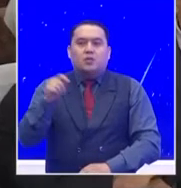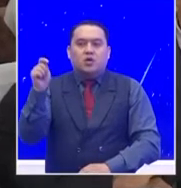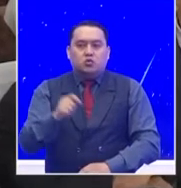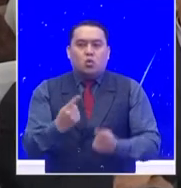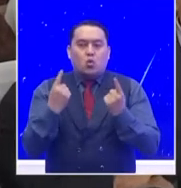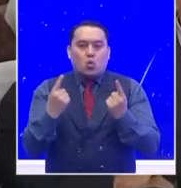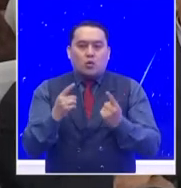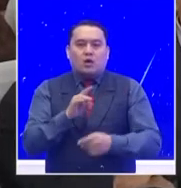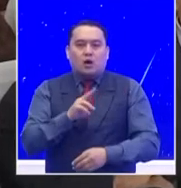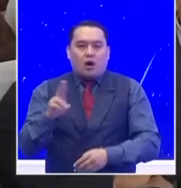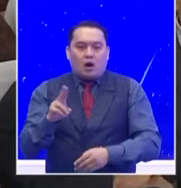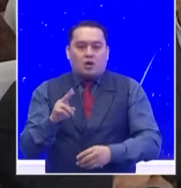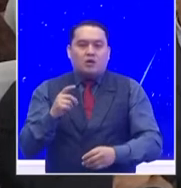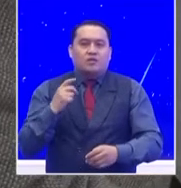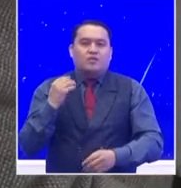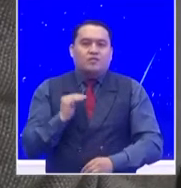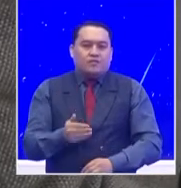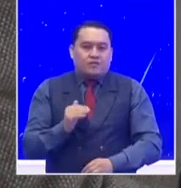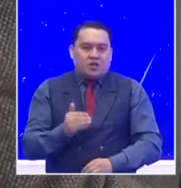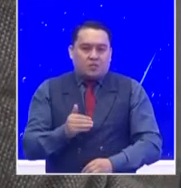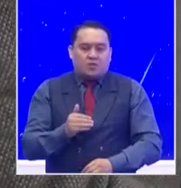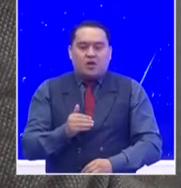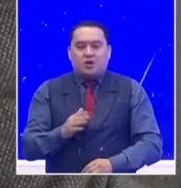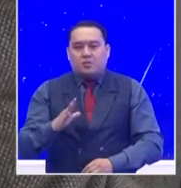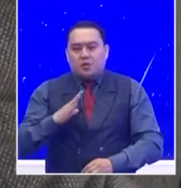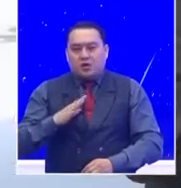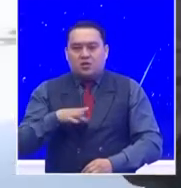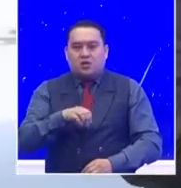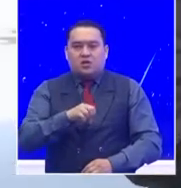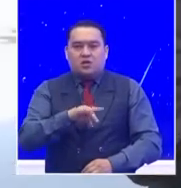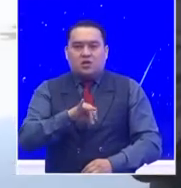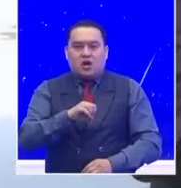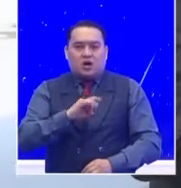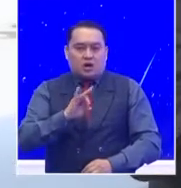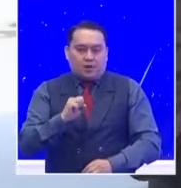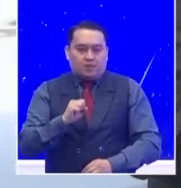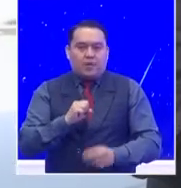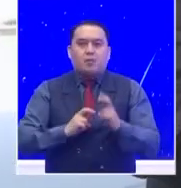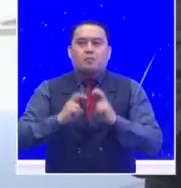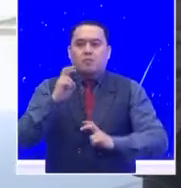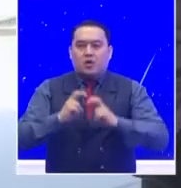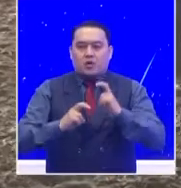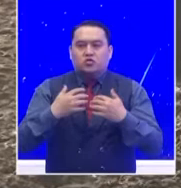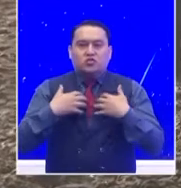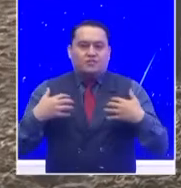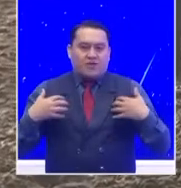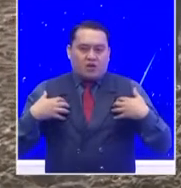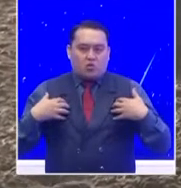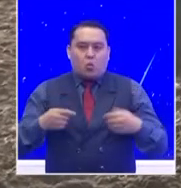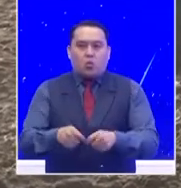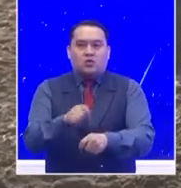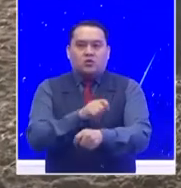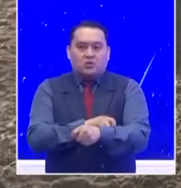из крупных в республике агрофирм, расположенных в Балхашском районе, ТО «Динара Ранч». Предприятие собственным животноводческим комплексом